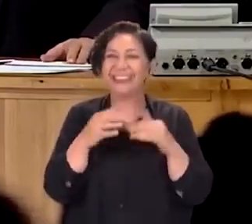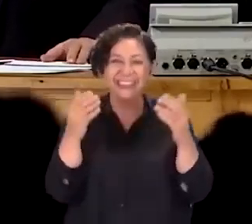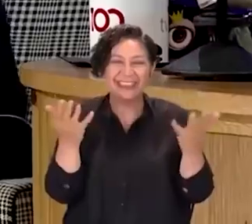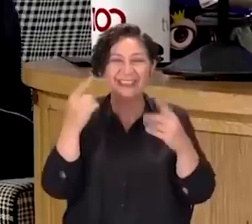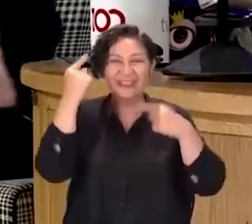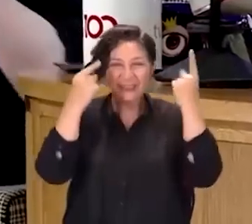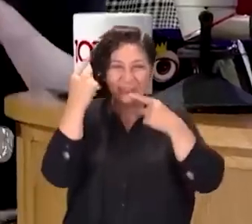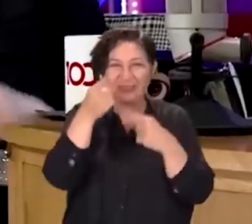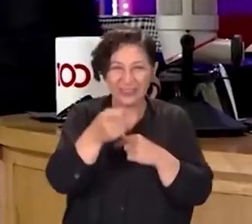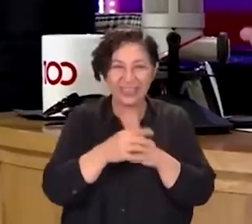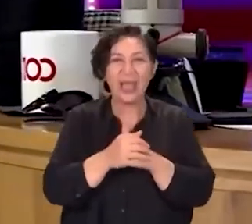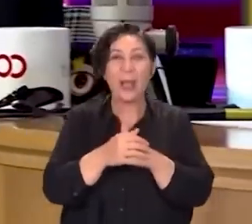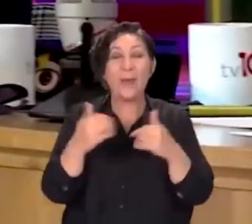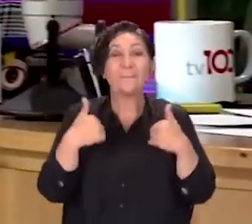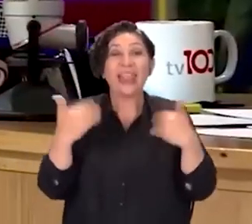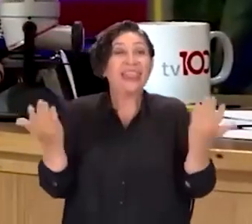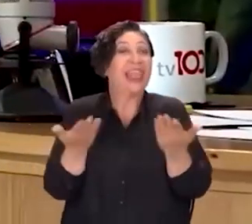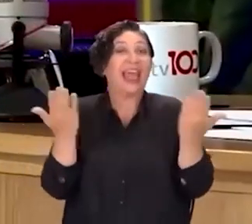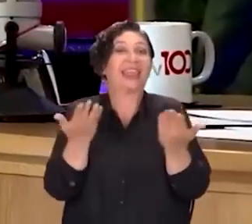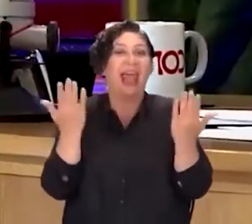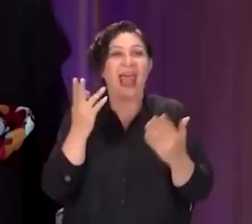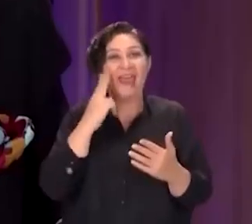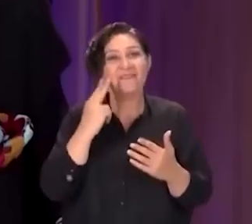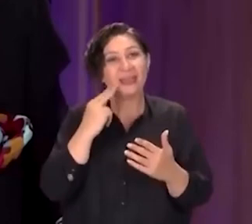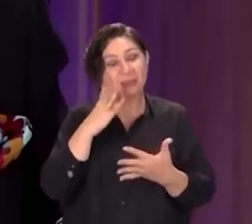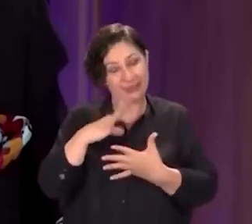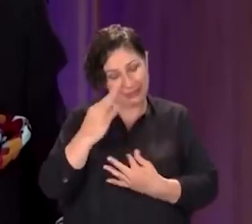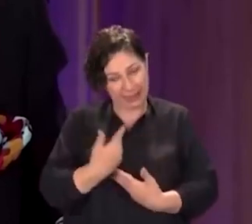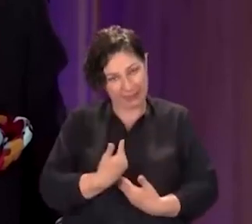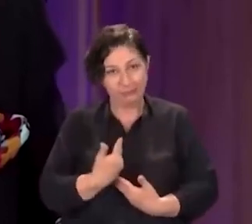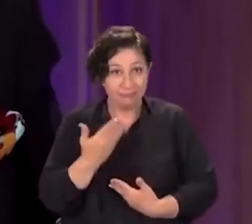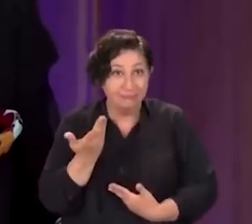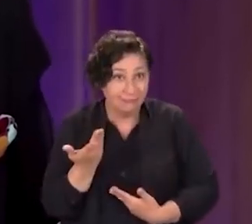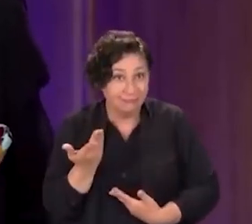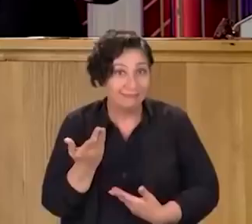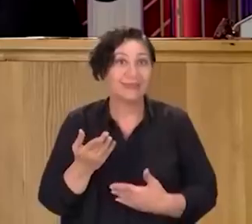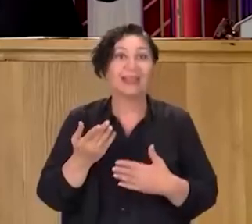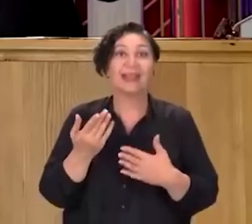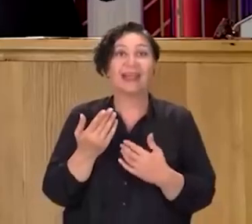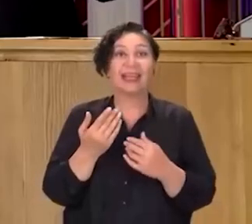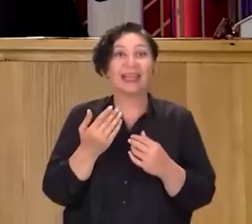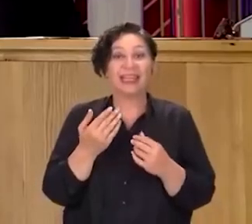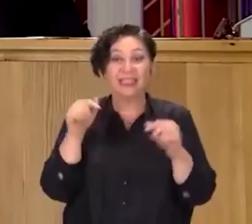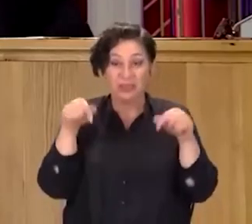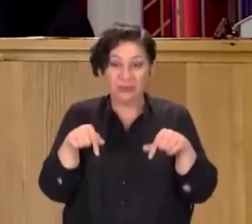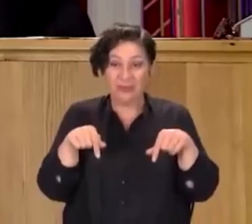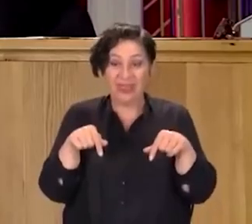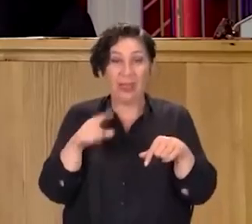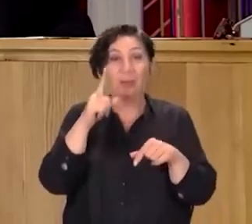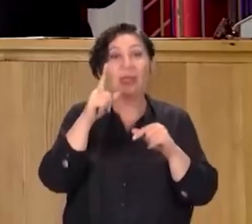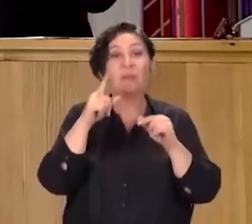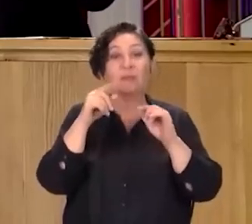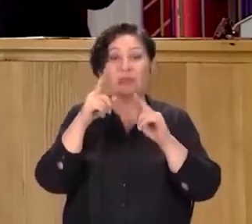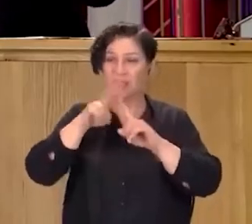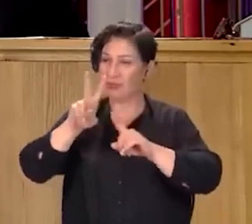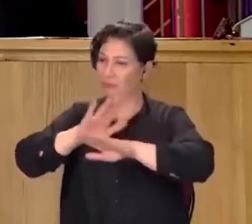Yani düşün ki ben ne kadar efendi bir insanım, değil mi? Ondan sonra şimdi bir